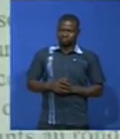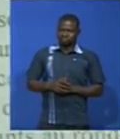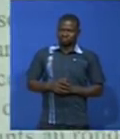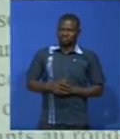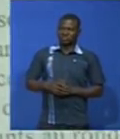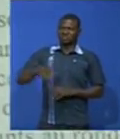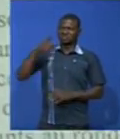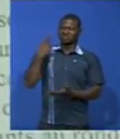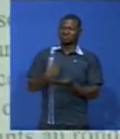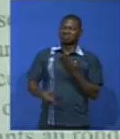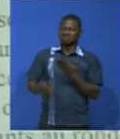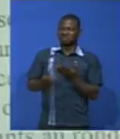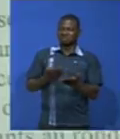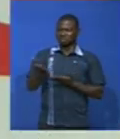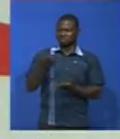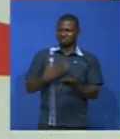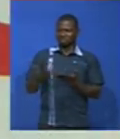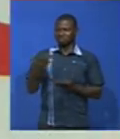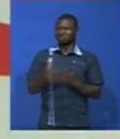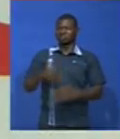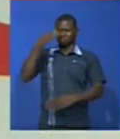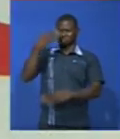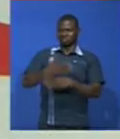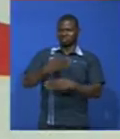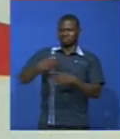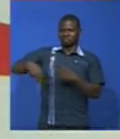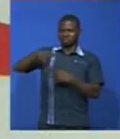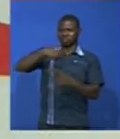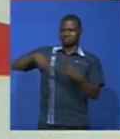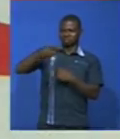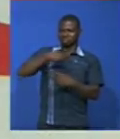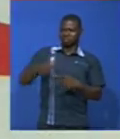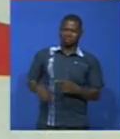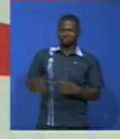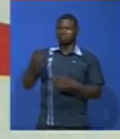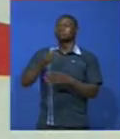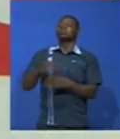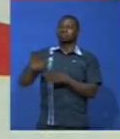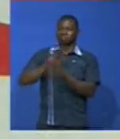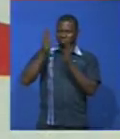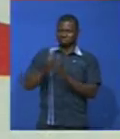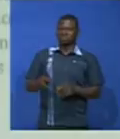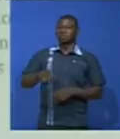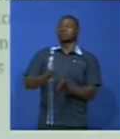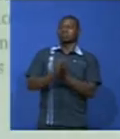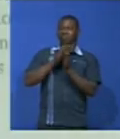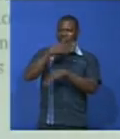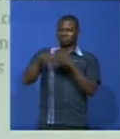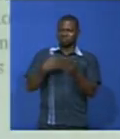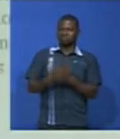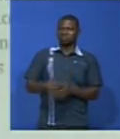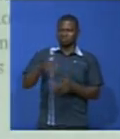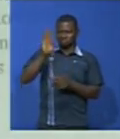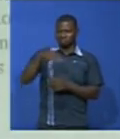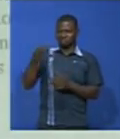barrières du rond-point des cinéastes, s'interroge le journal de tous les Burkinabés. Le journal constate que la gendarmerie a levé ses